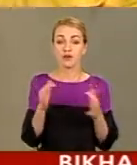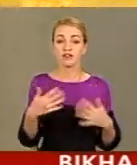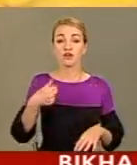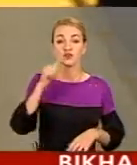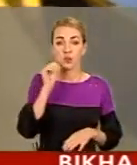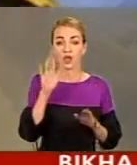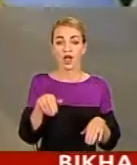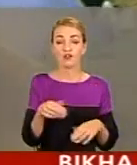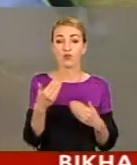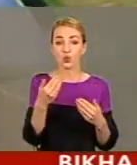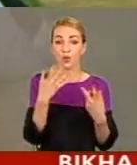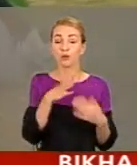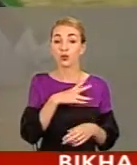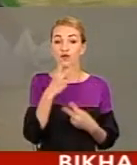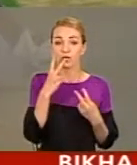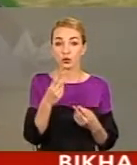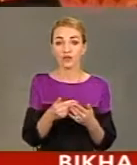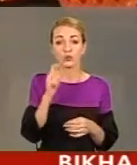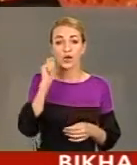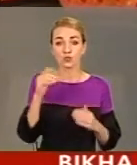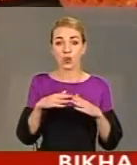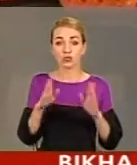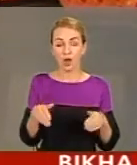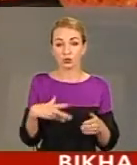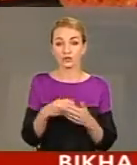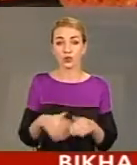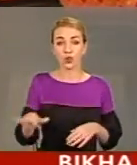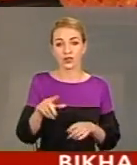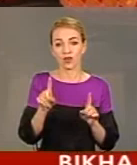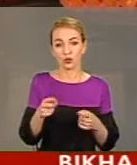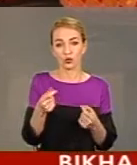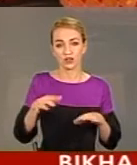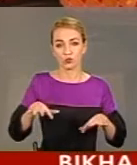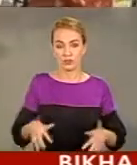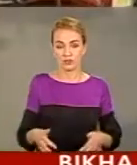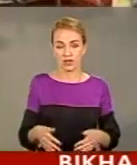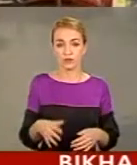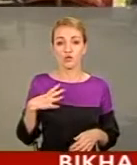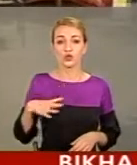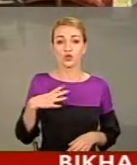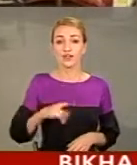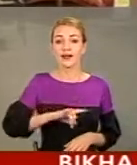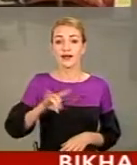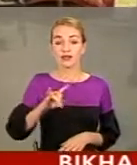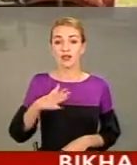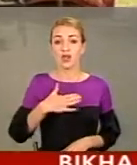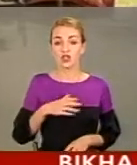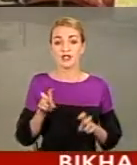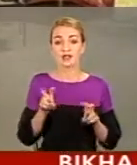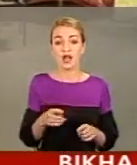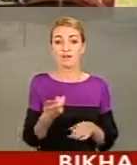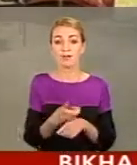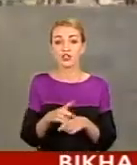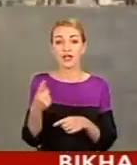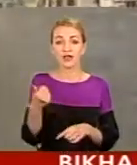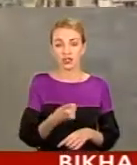вчора навіть по ньому було видно. Від українського табору на своїх газонах він також трохи втомився. В очікуванні літака наші сидять уже більше